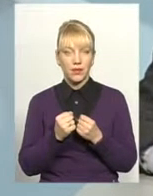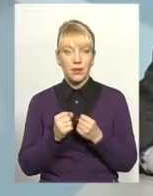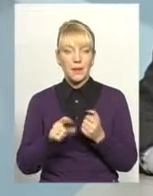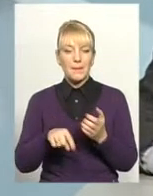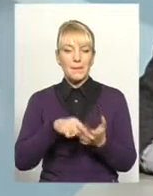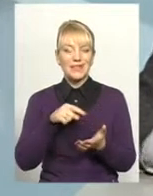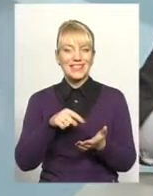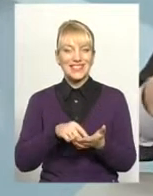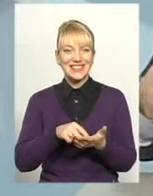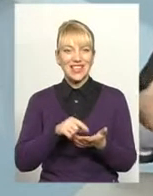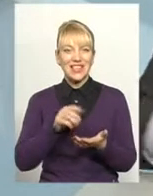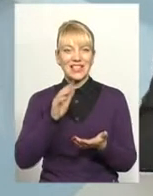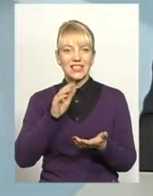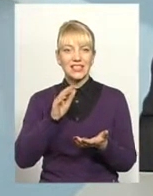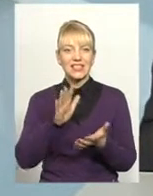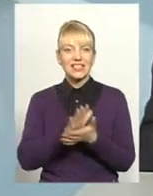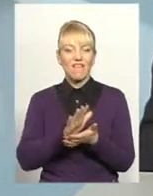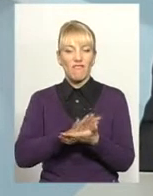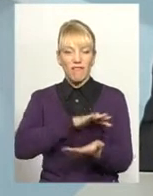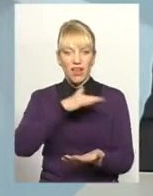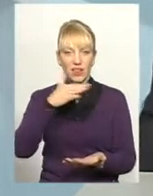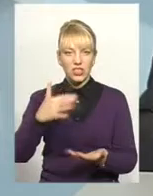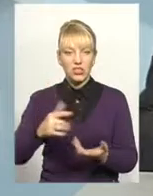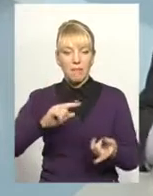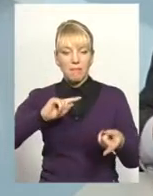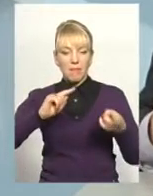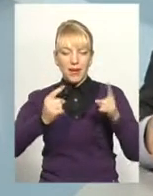звалище перевести в екологічно чистий об'єкт.